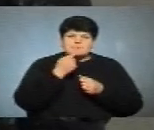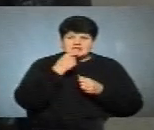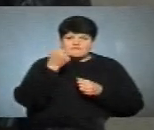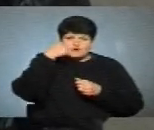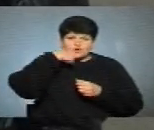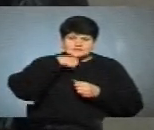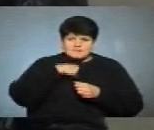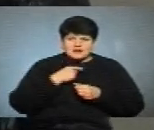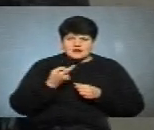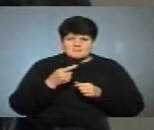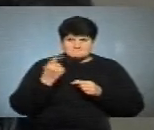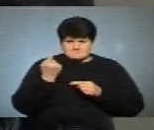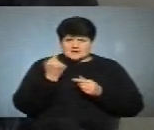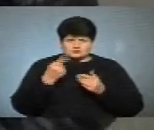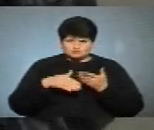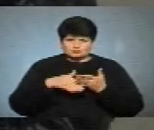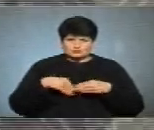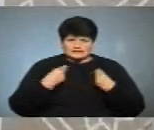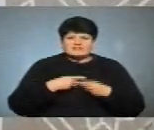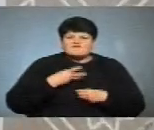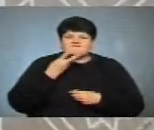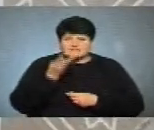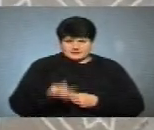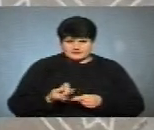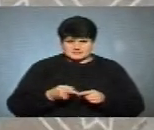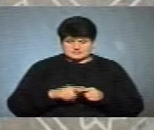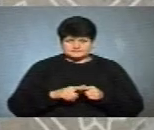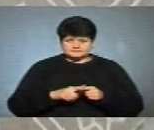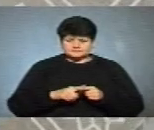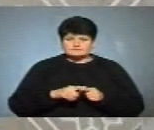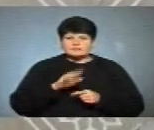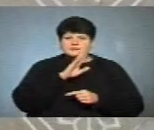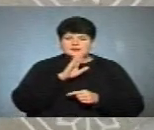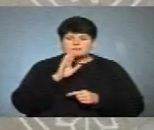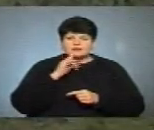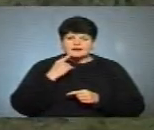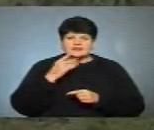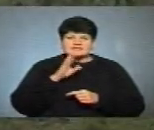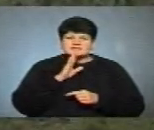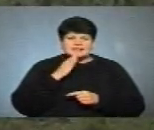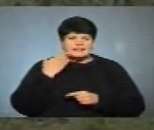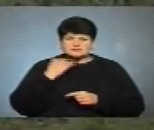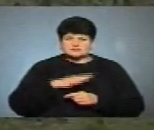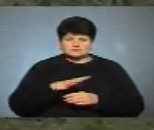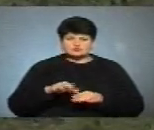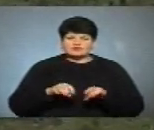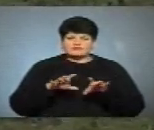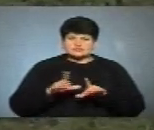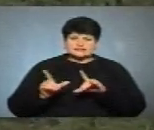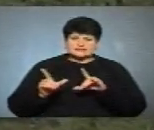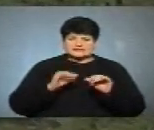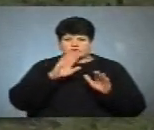запихаю, щоб першу допомогу надати. Вона то вирвала. За словами матері, дівчинці легше не стало, тому вирішили їхати